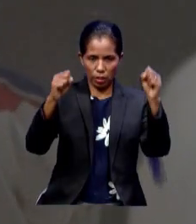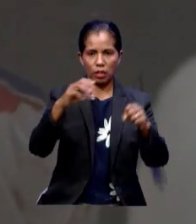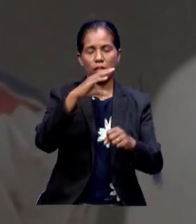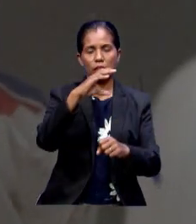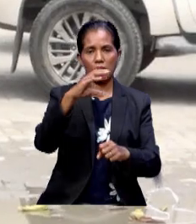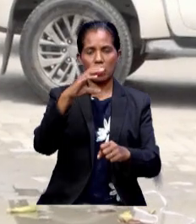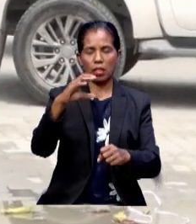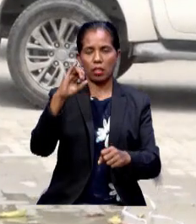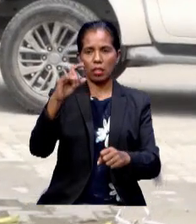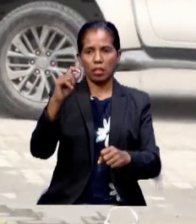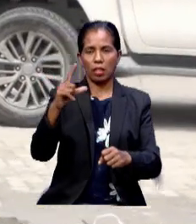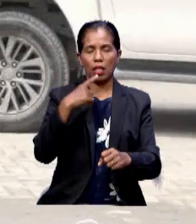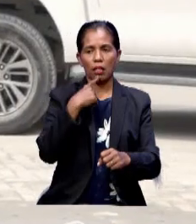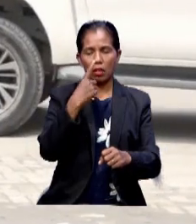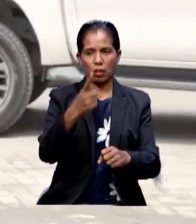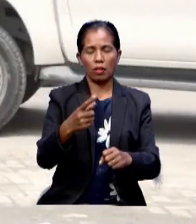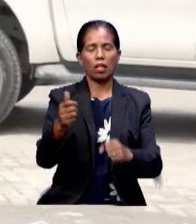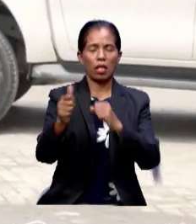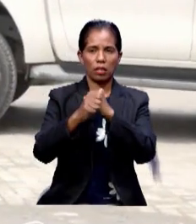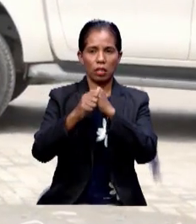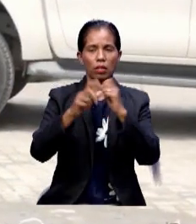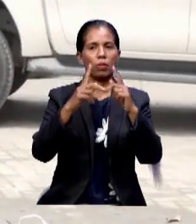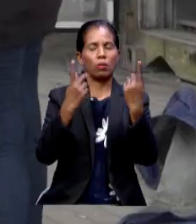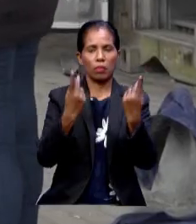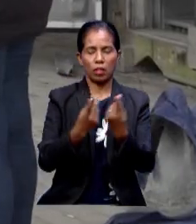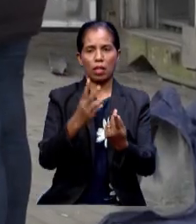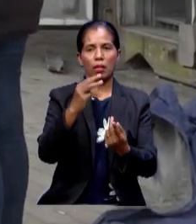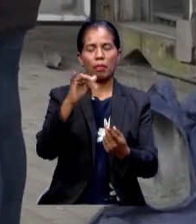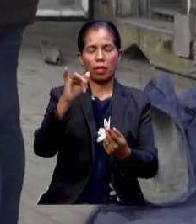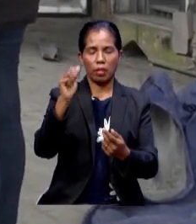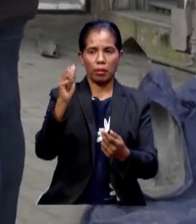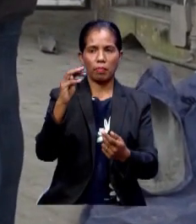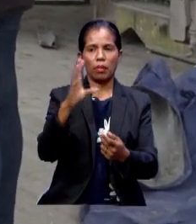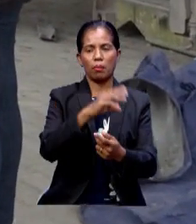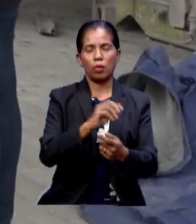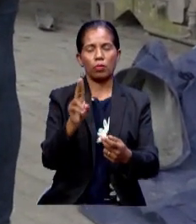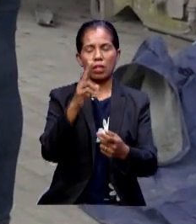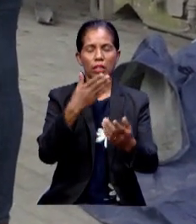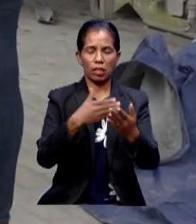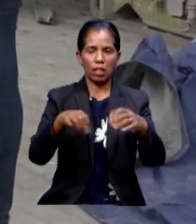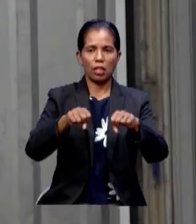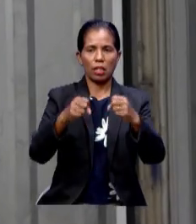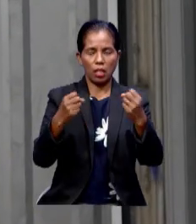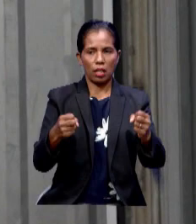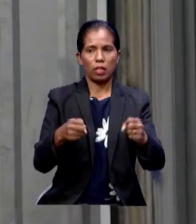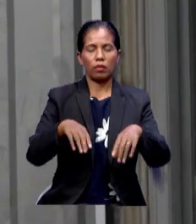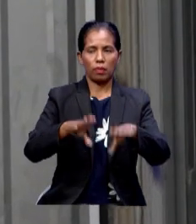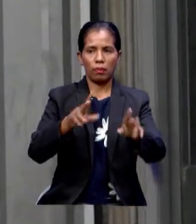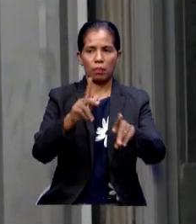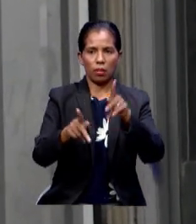Indústria Timor-Leste lamenta Huação Companhia Memar nebe manipula sasang at horifan fali ba consumidor